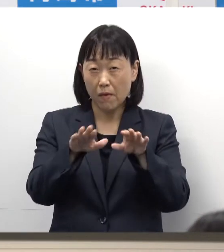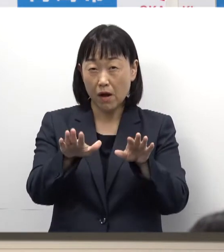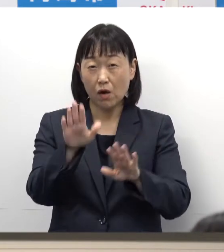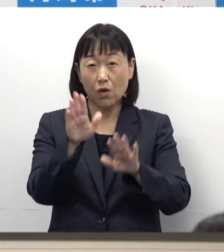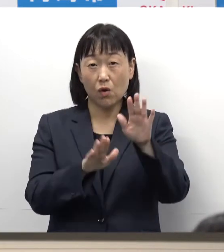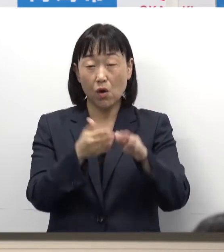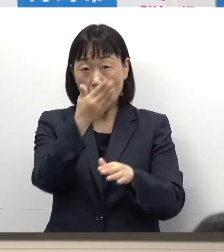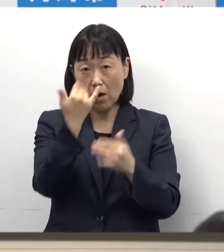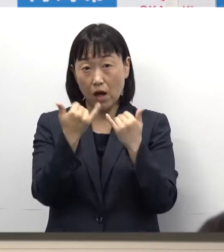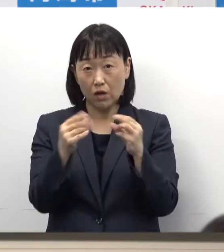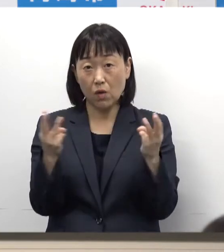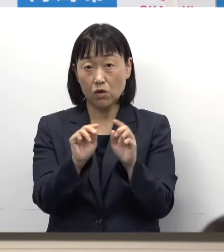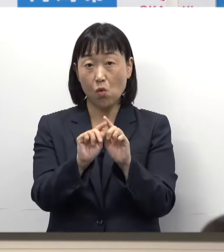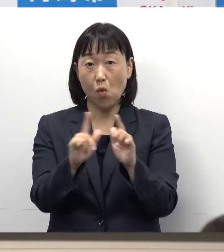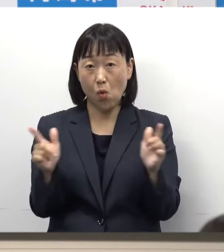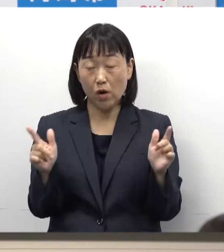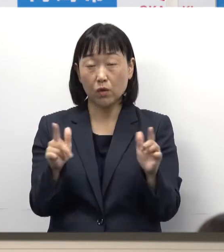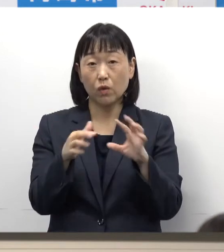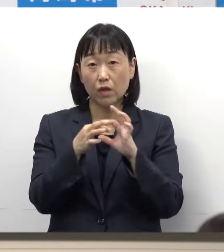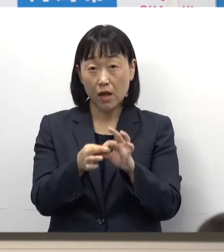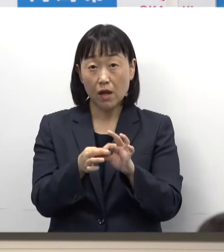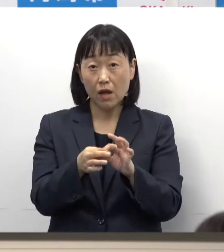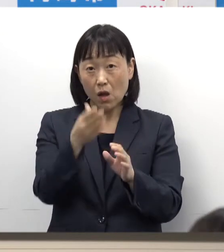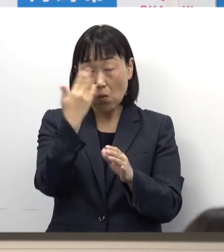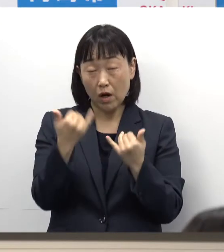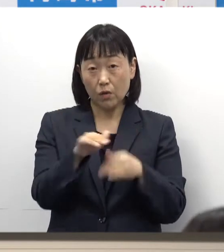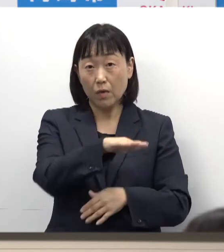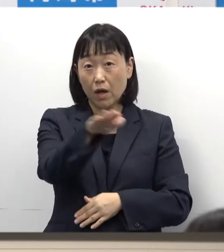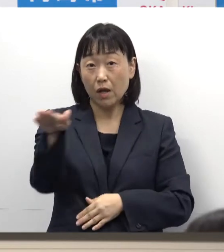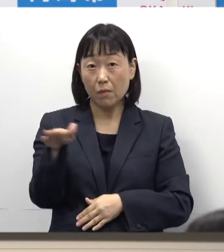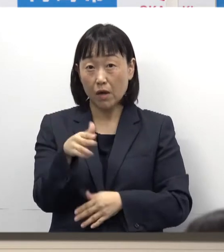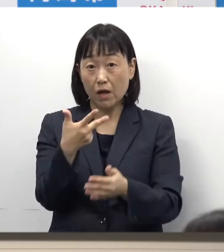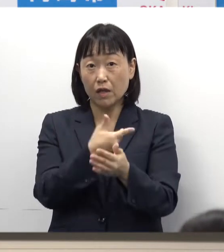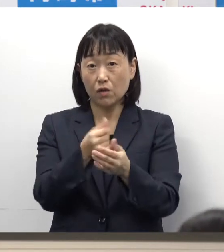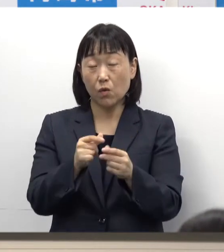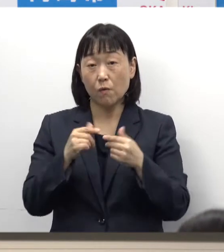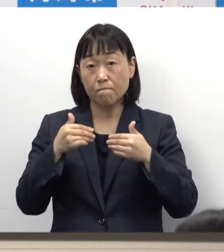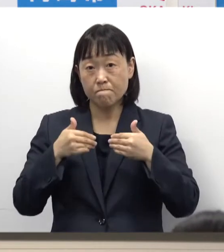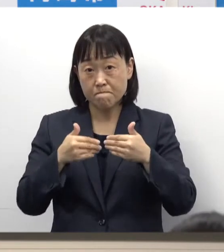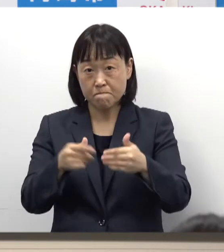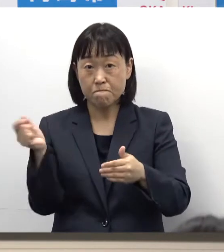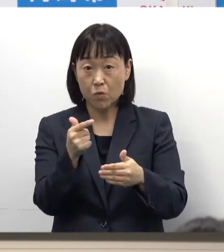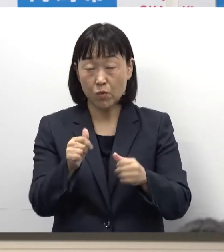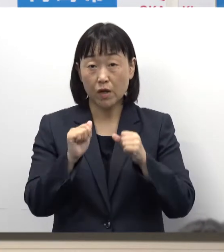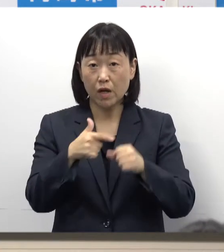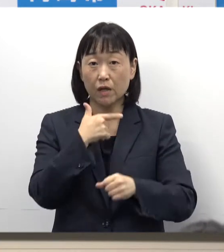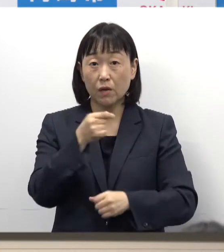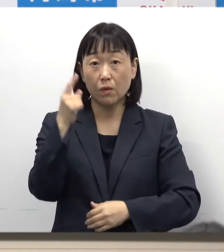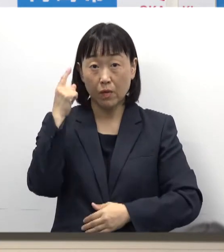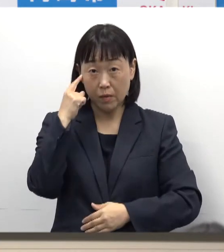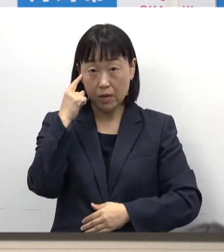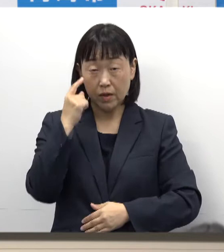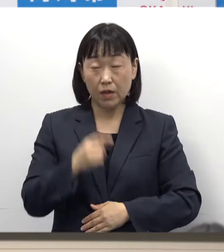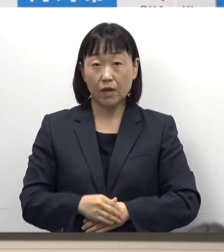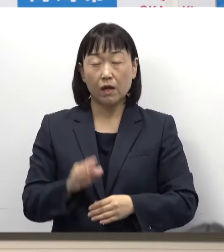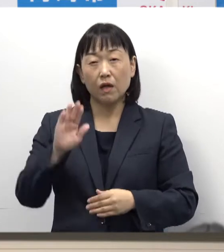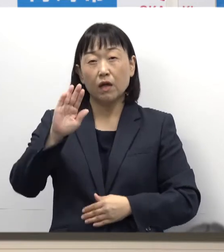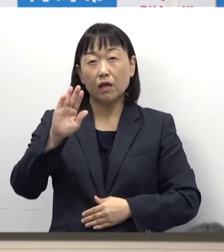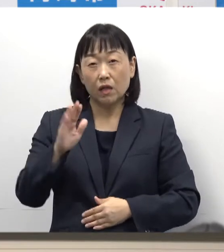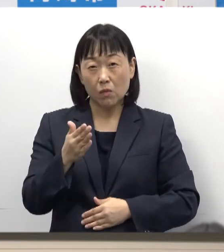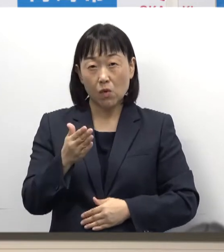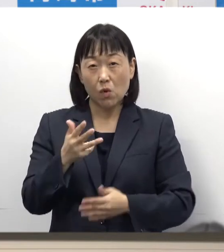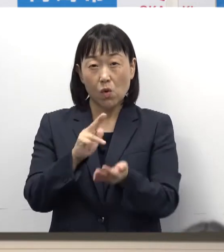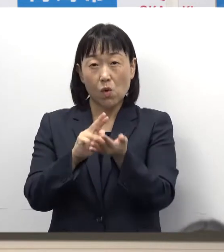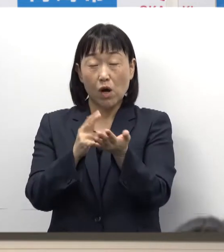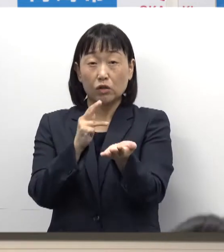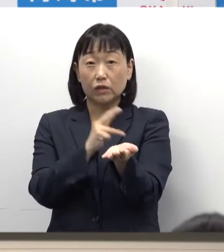の感染が目立っていることからも今後若い世代への接種を出来る限り迅速に進めてまいりたいと思いますしかしながらワクチン